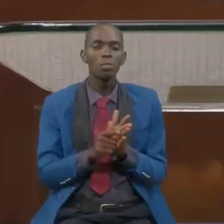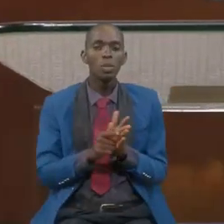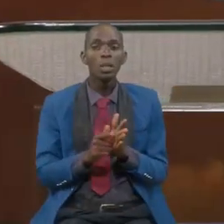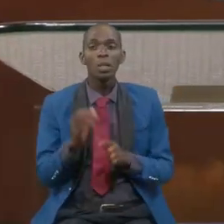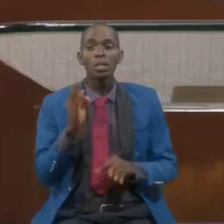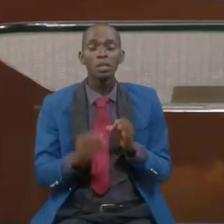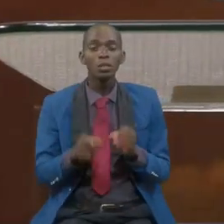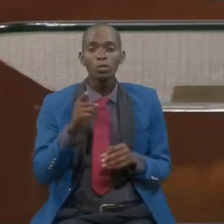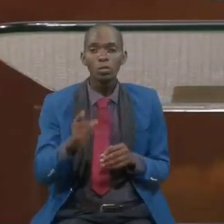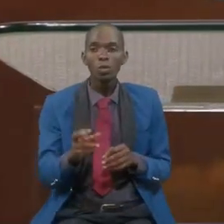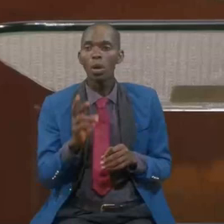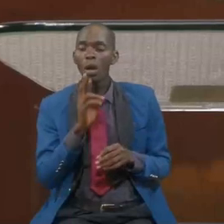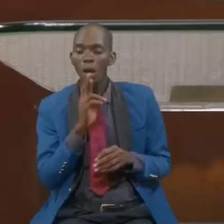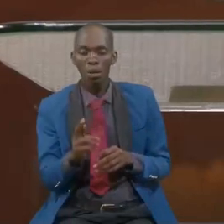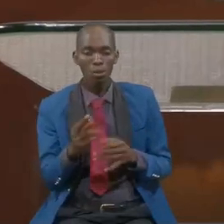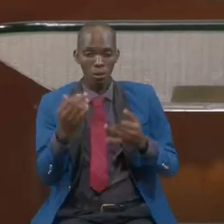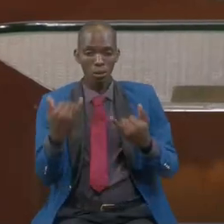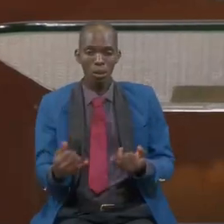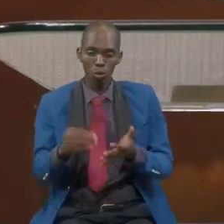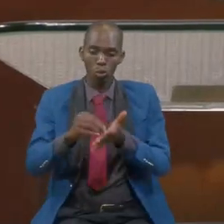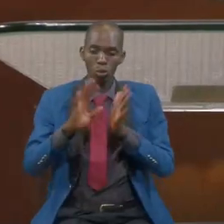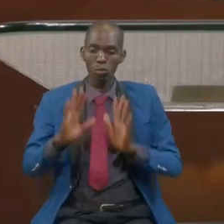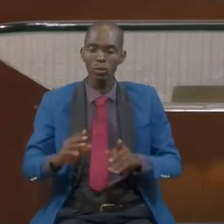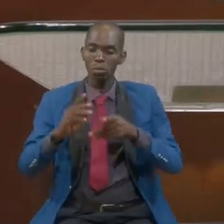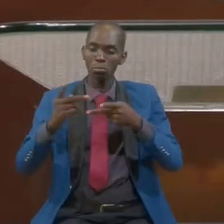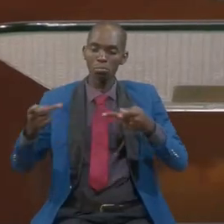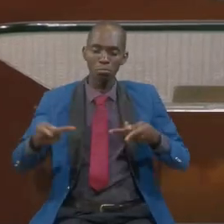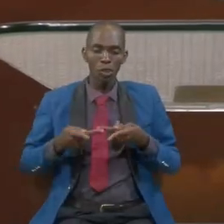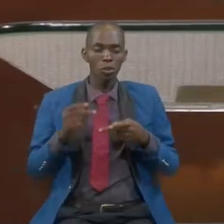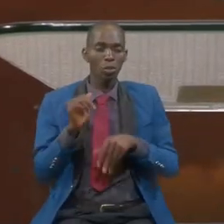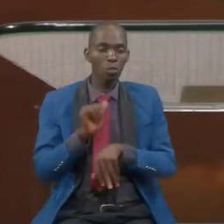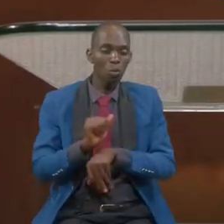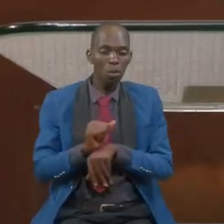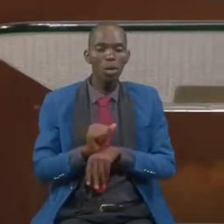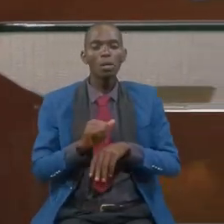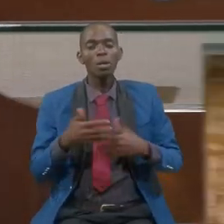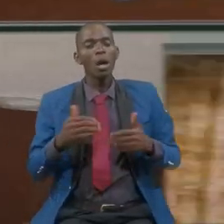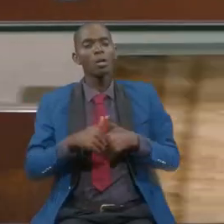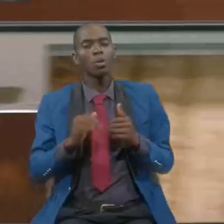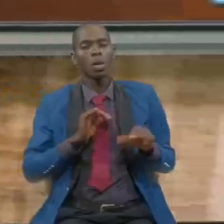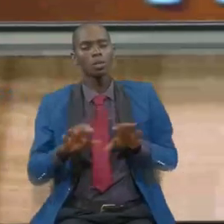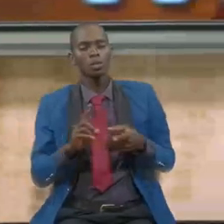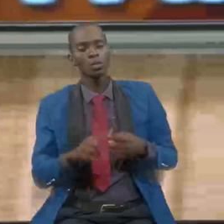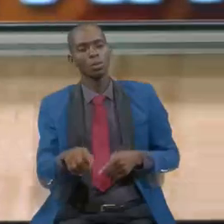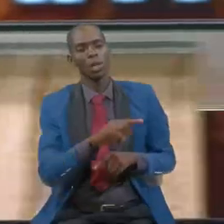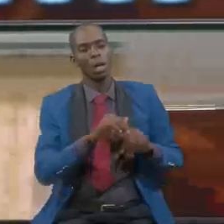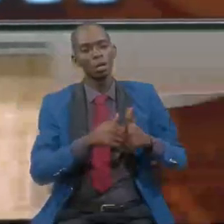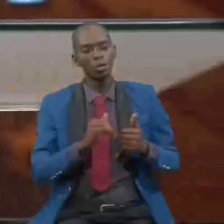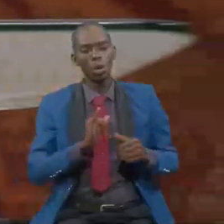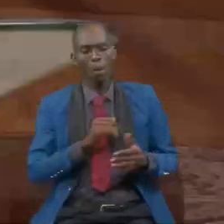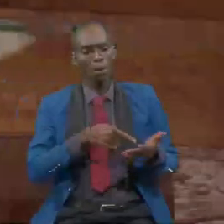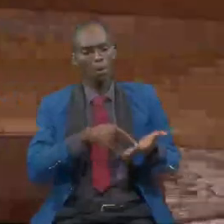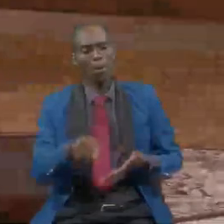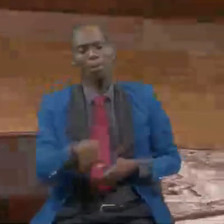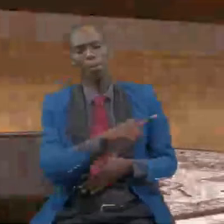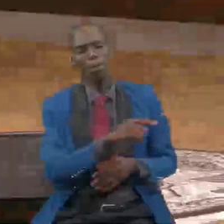c'est euh que mes employés vivent si vous êtes employés je suis employeur j'ai employé les